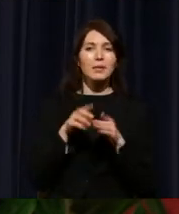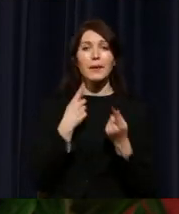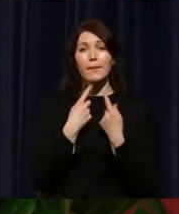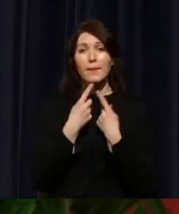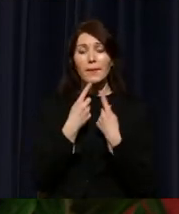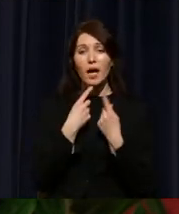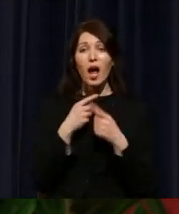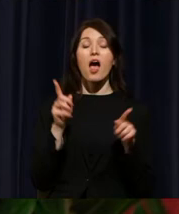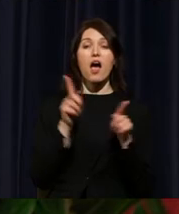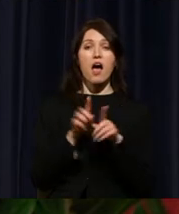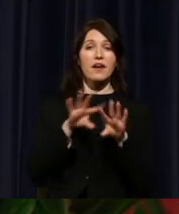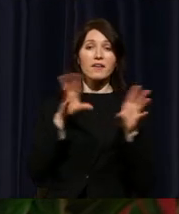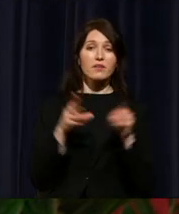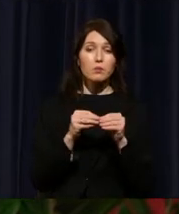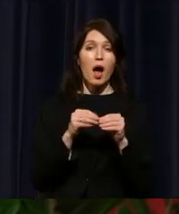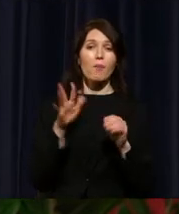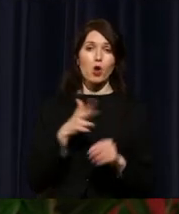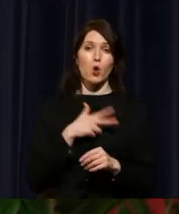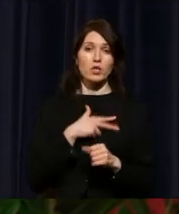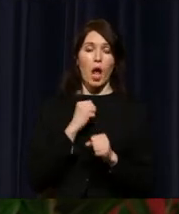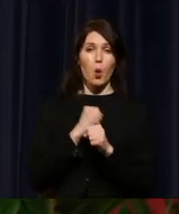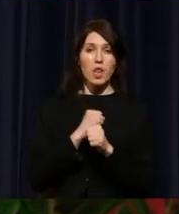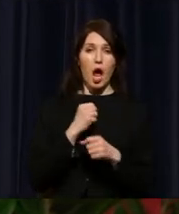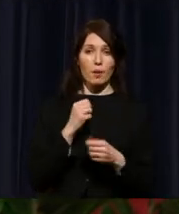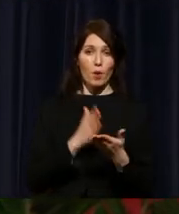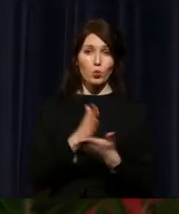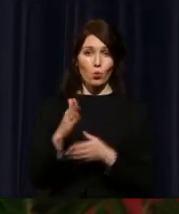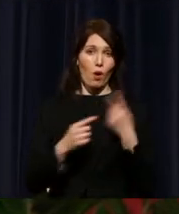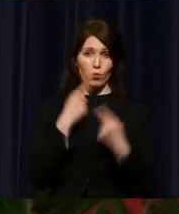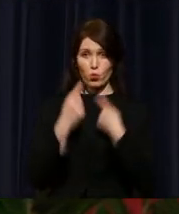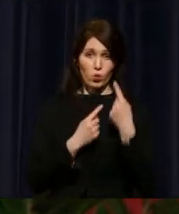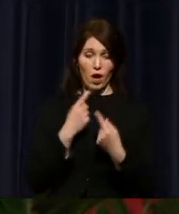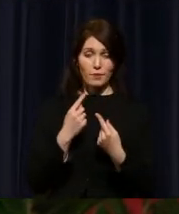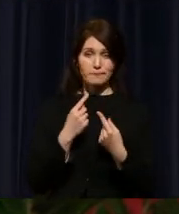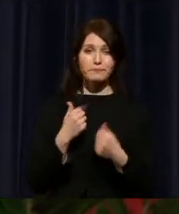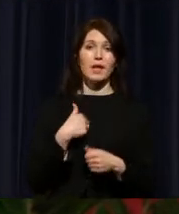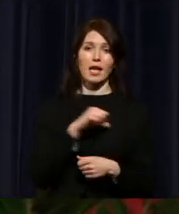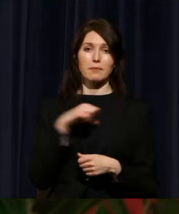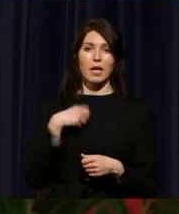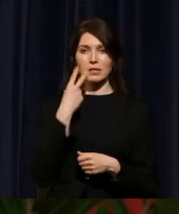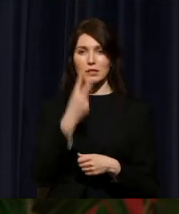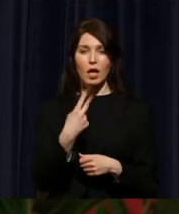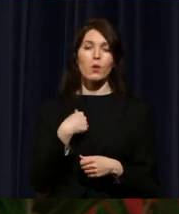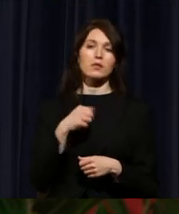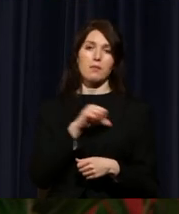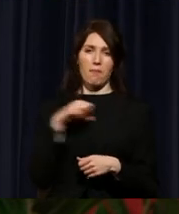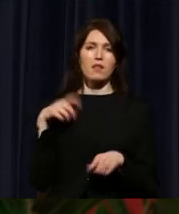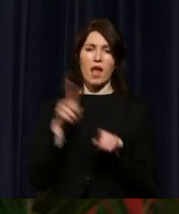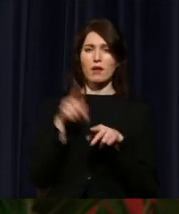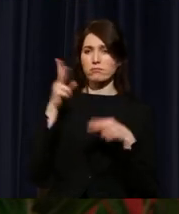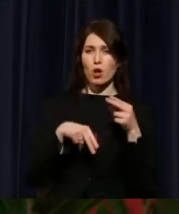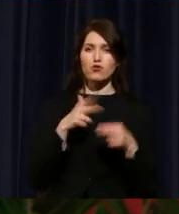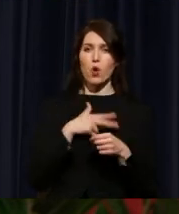un vispār, jā, arī, teiksim, par sociālo darbu runājot, es pati skatos, es arī esmu pabeigusi